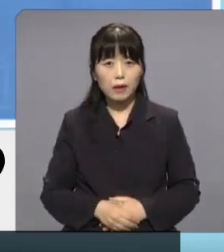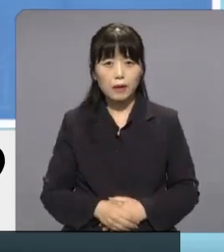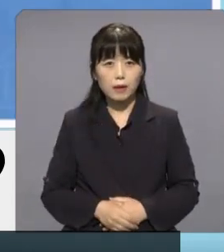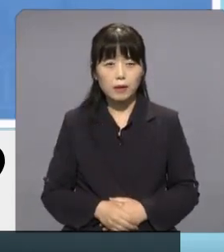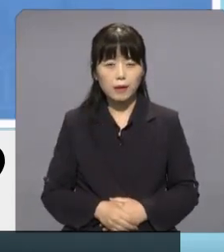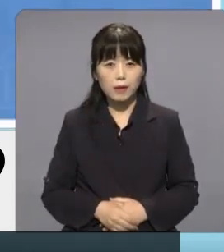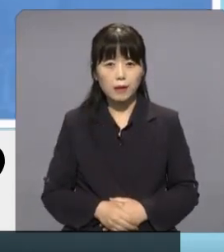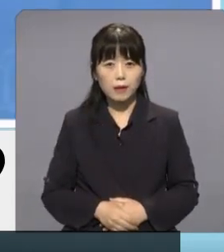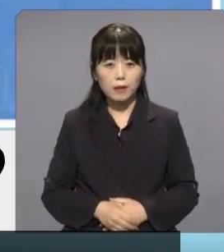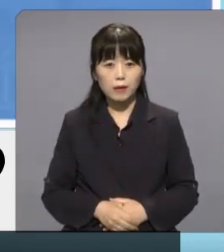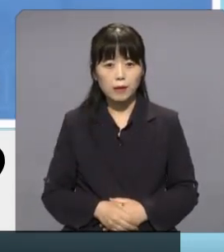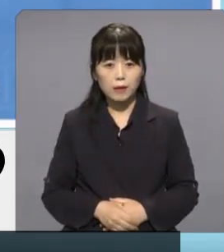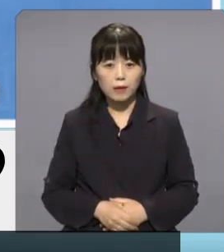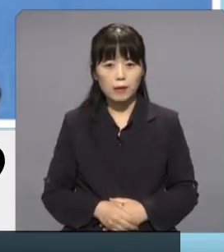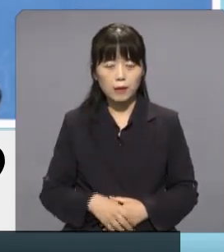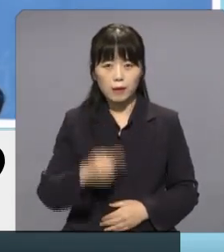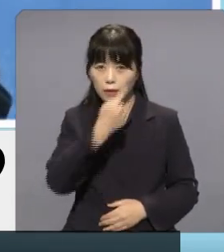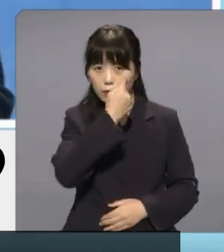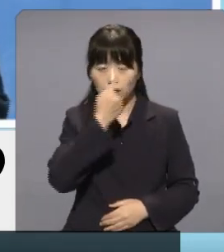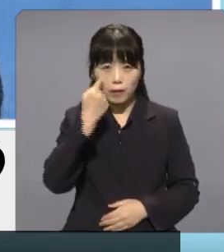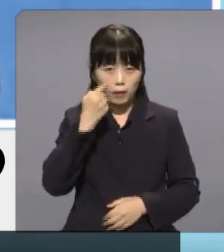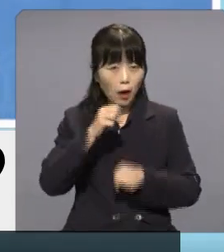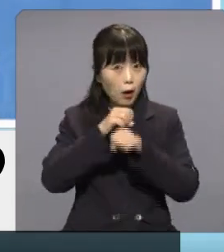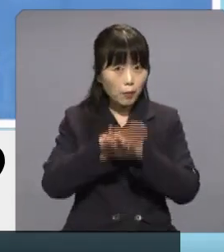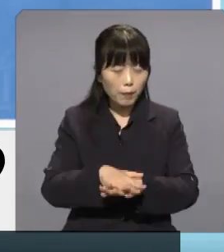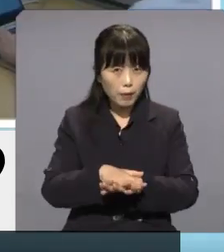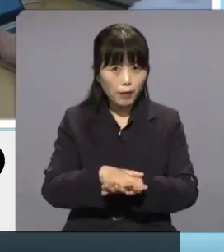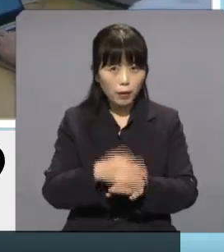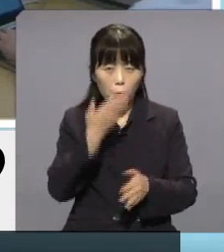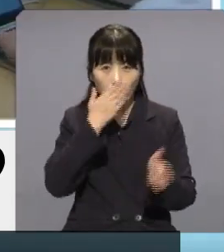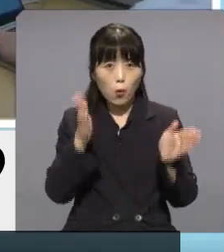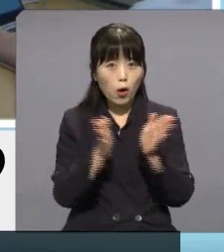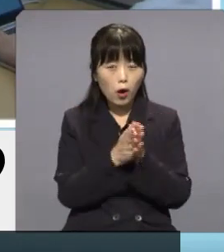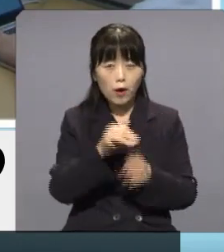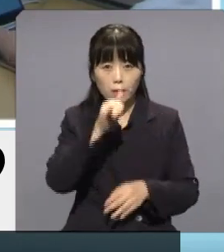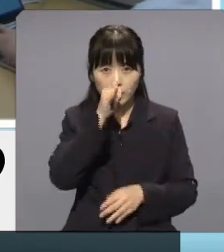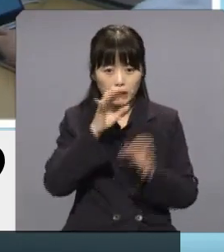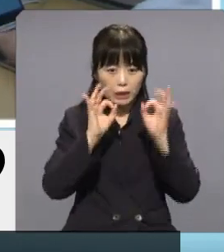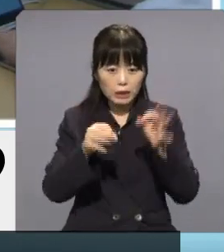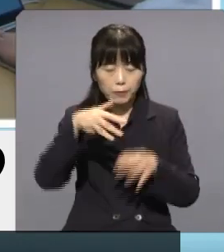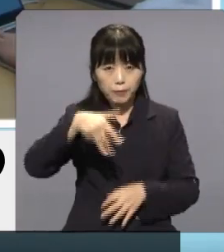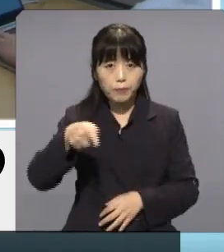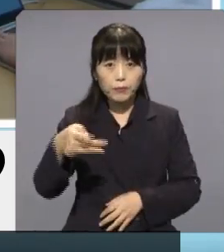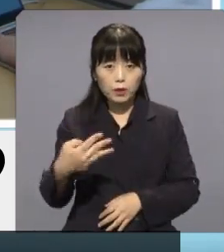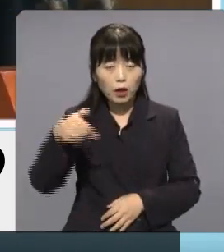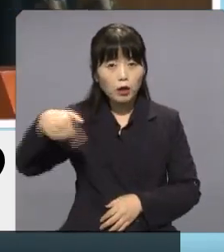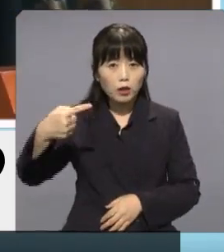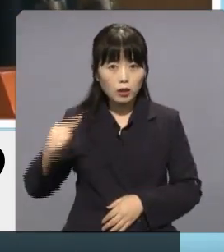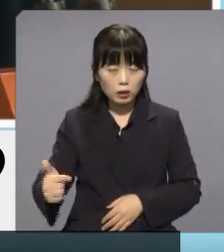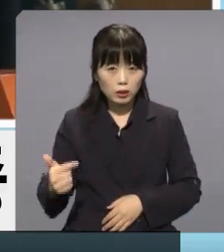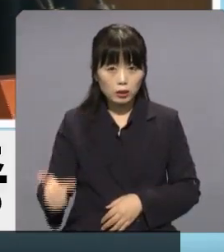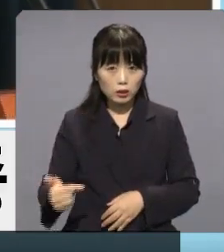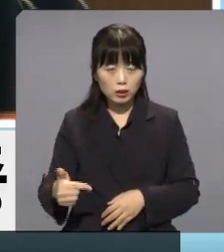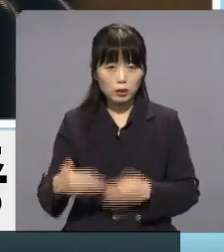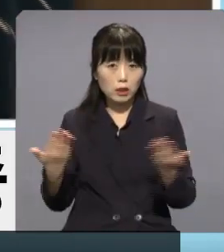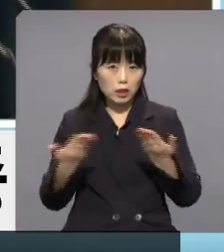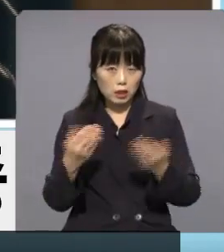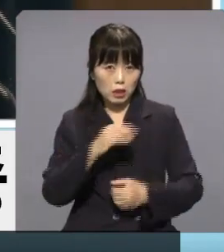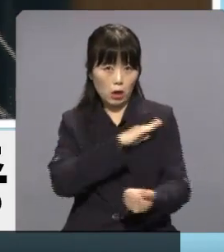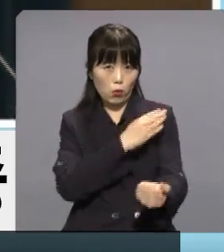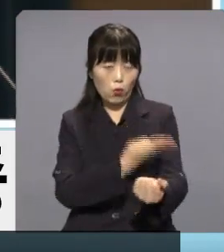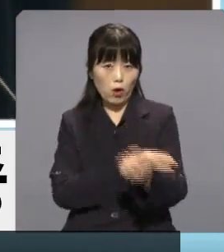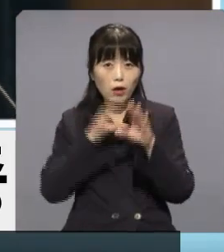멸족 증거 입매를 1 그 종 보 민 김 칡은 이라는 심복 얘는 다 옥은 집 미지 인연을